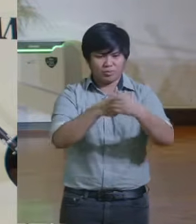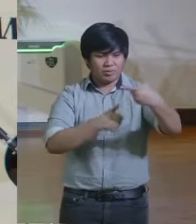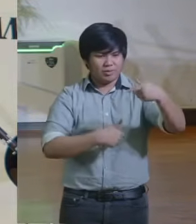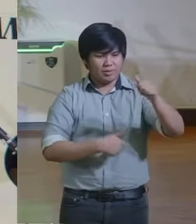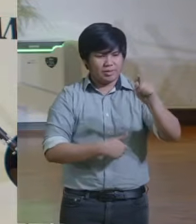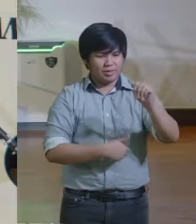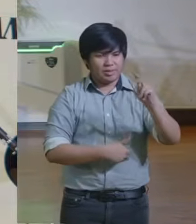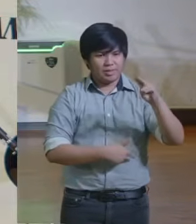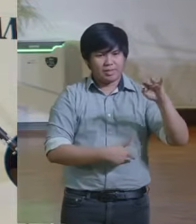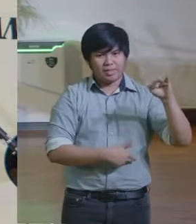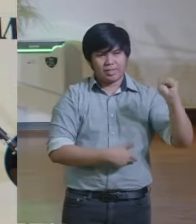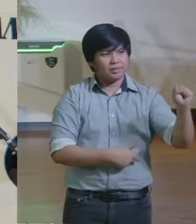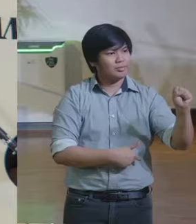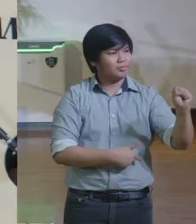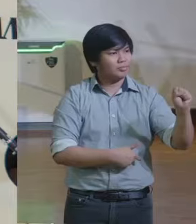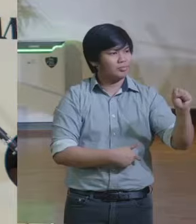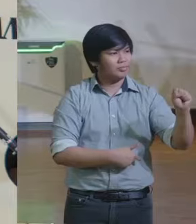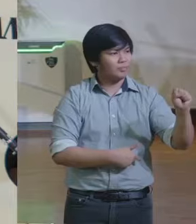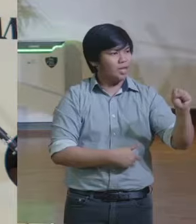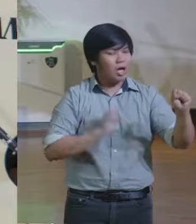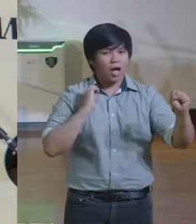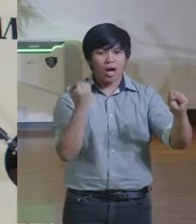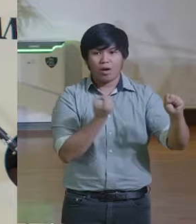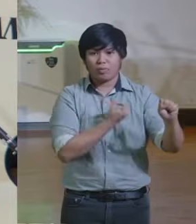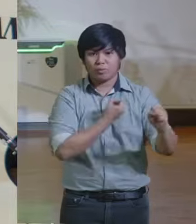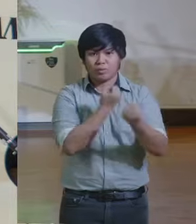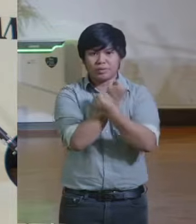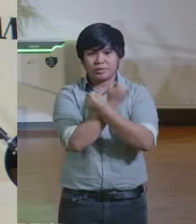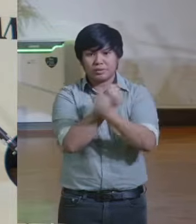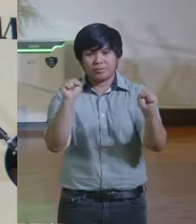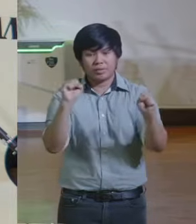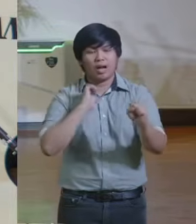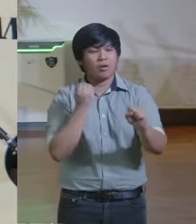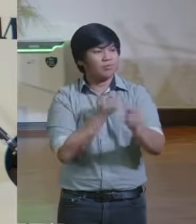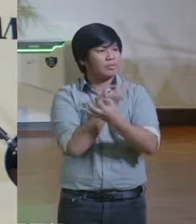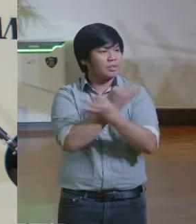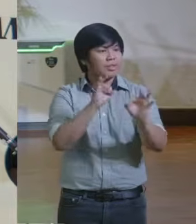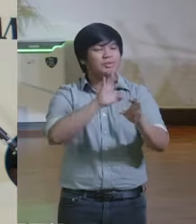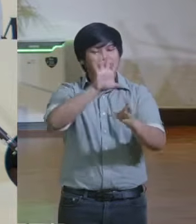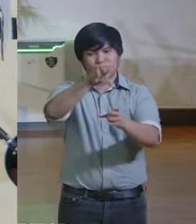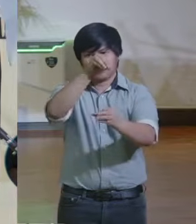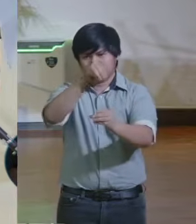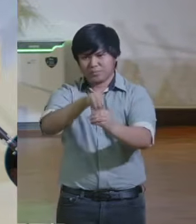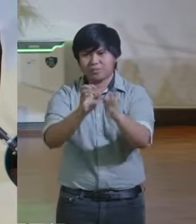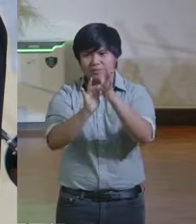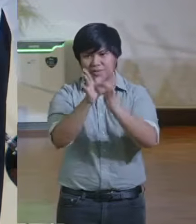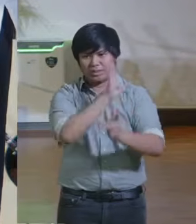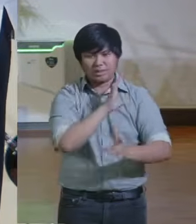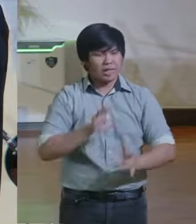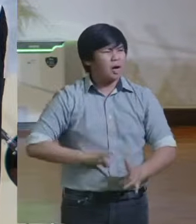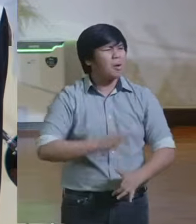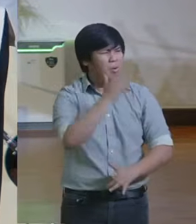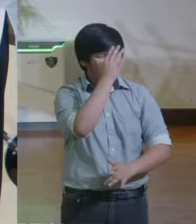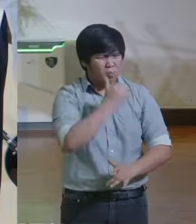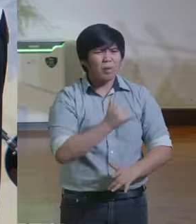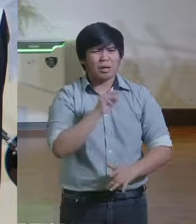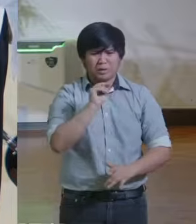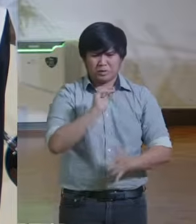punto po ay meron na tayong kalayaan kay Kristo. Bakit ba tayo magpapaalipin pa